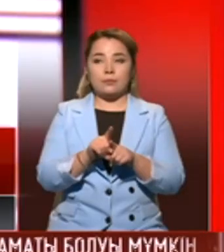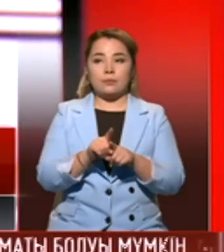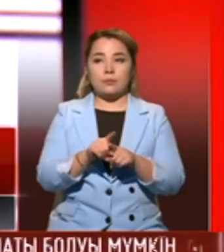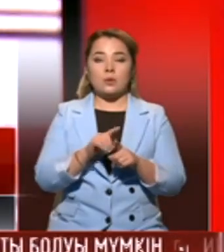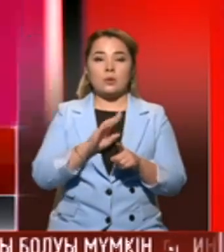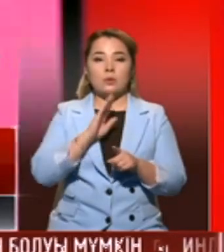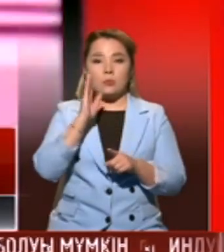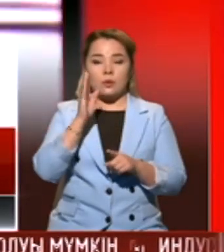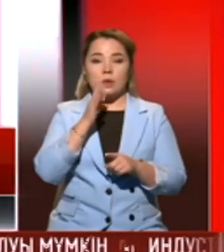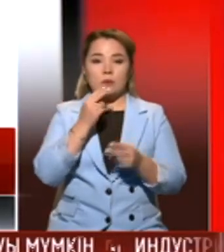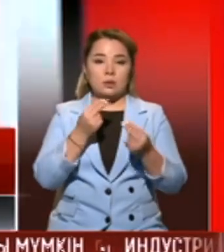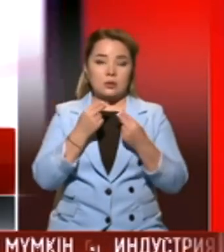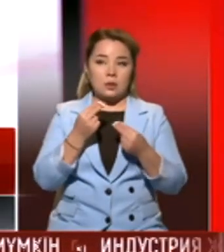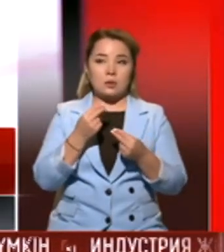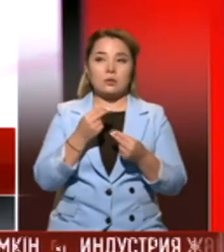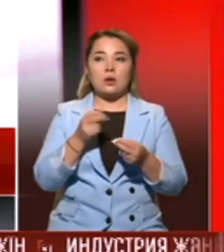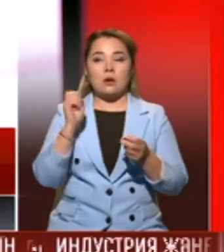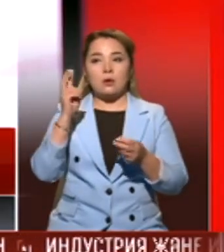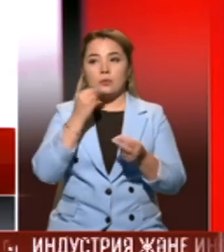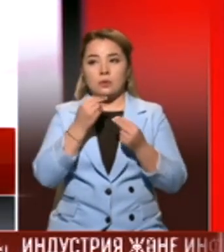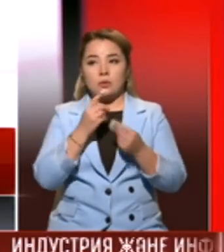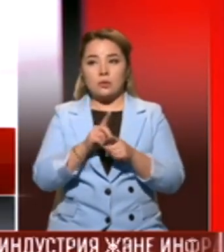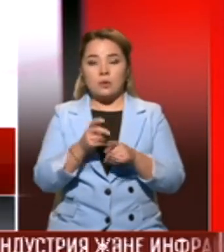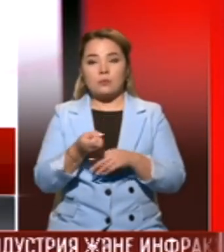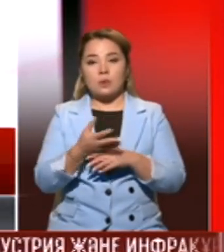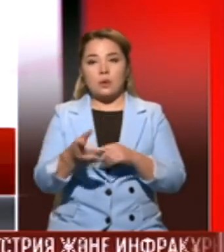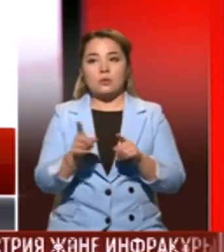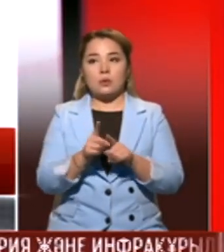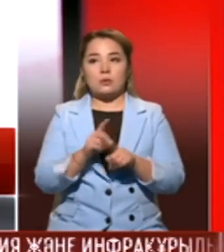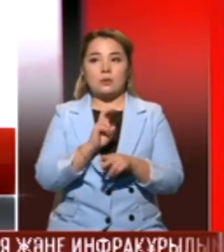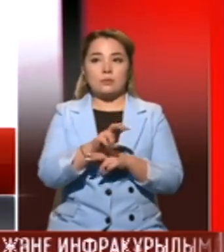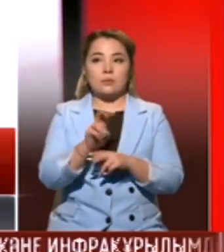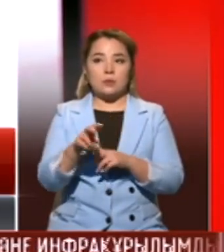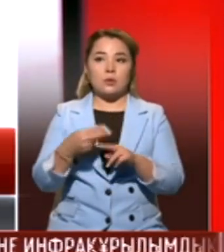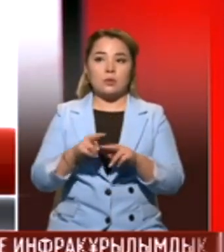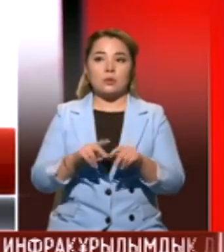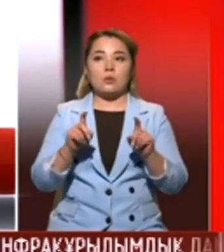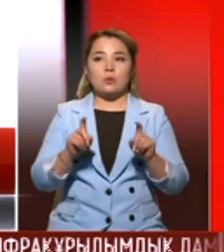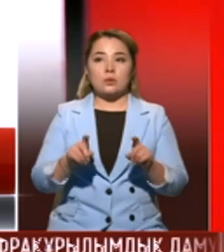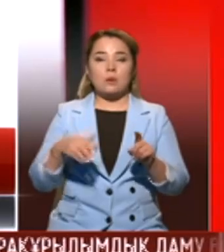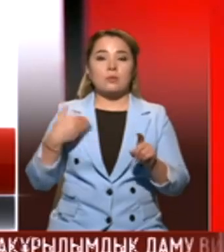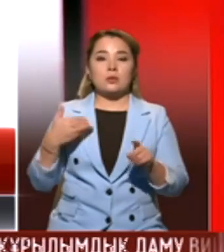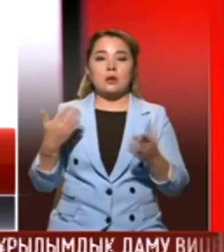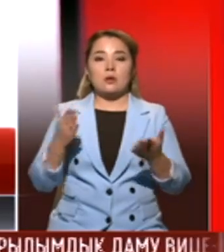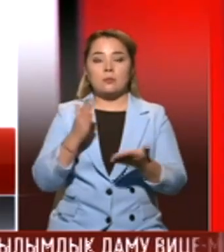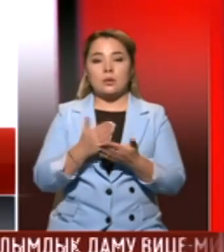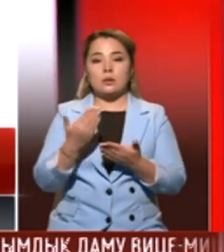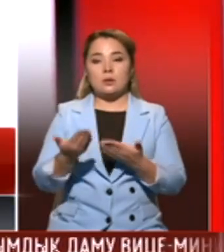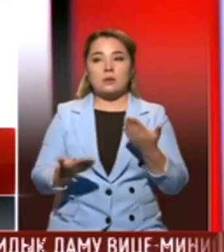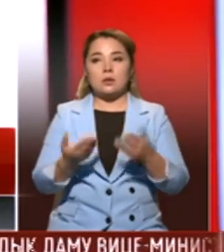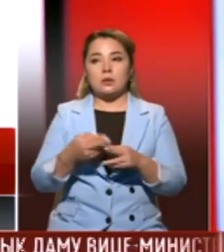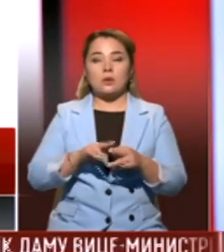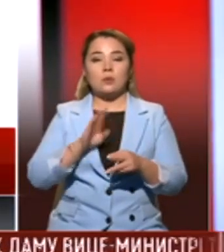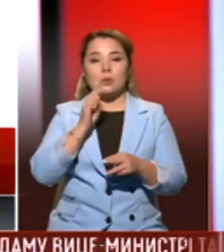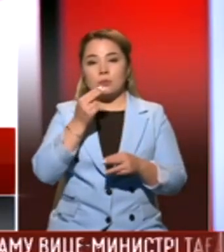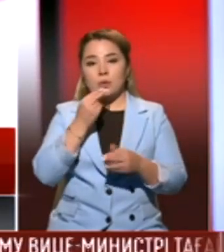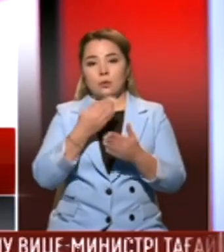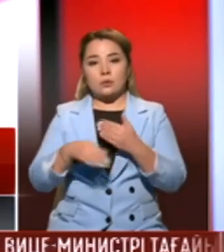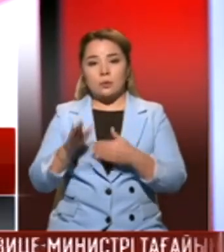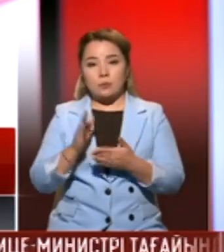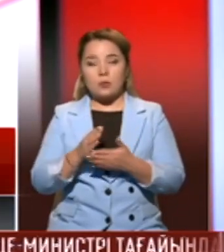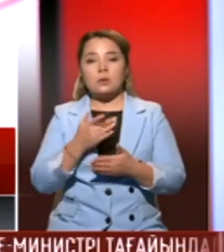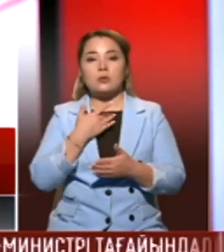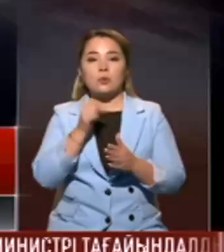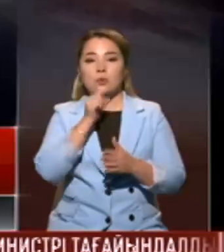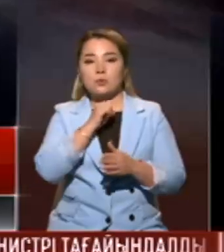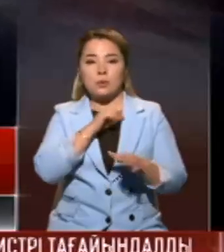таңғы ас ішейік, жүріңіз түскі асты айын, көршіне де жайып қойдық деп айтады. Онда сенің отырғаның қандай пайдасы бар? Егер сен жаңа таңғы асқа шықсаң, ол жерде мысалы дауыс ұрлау